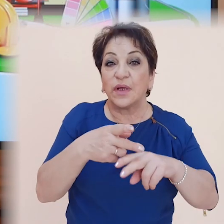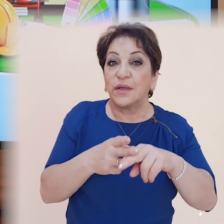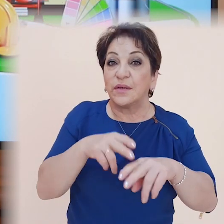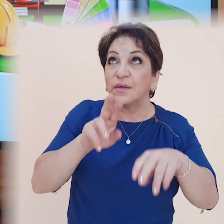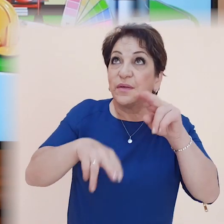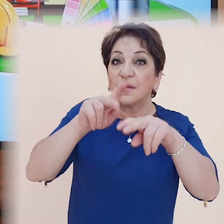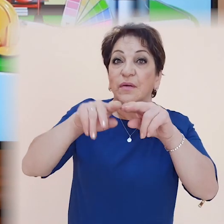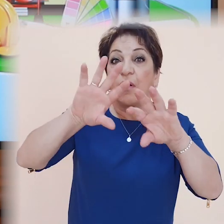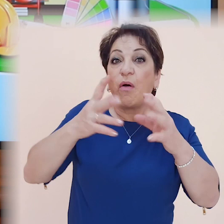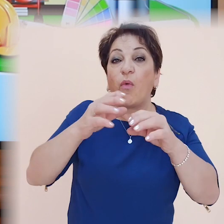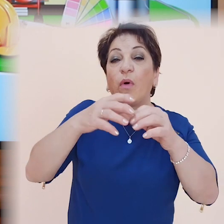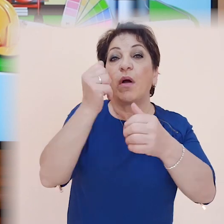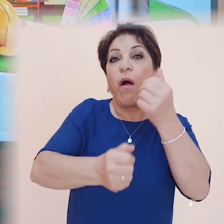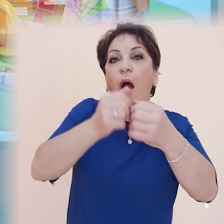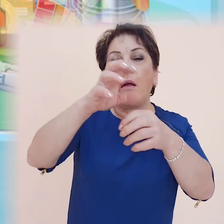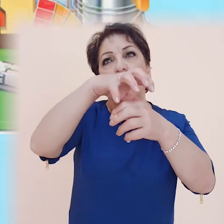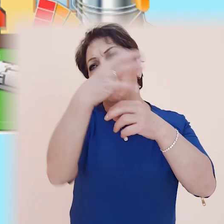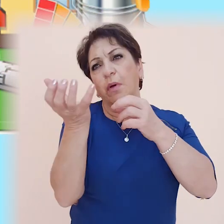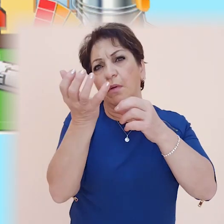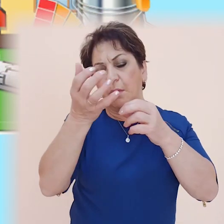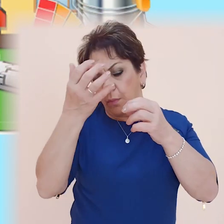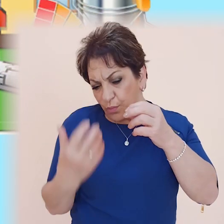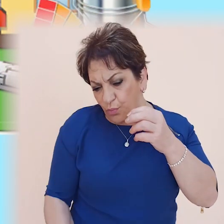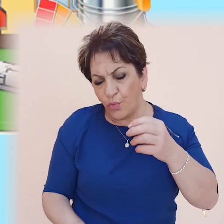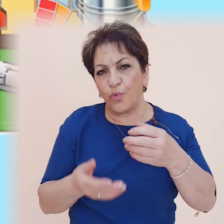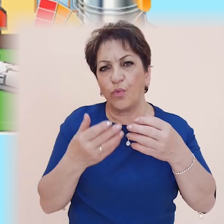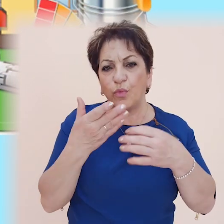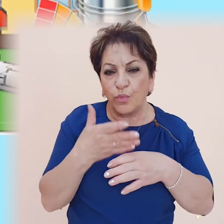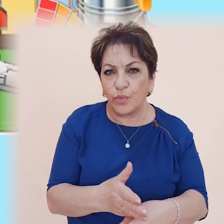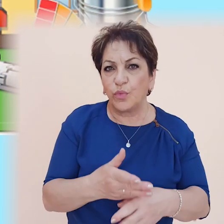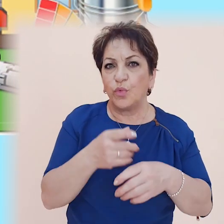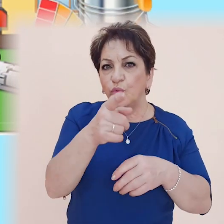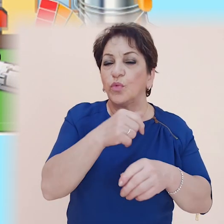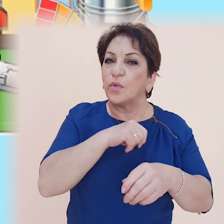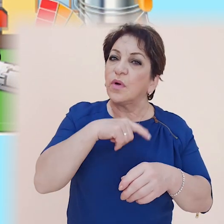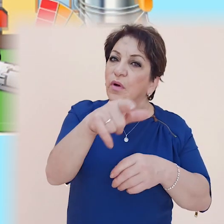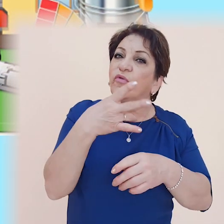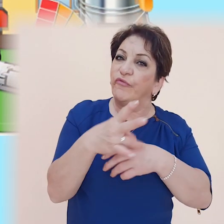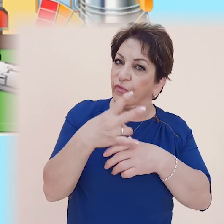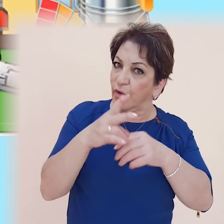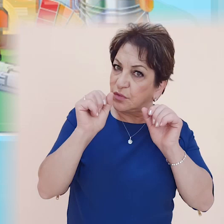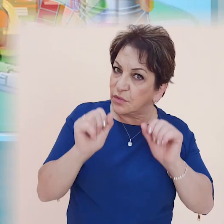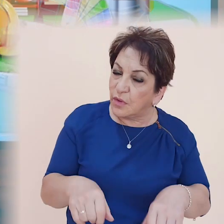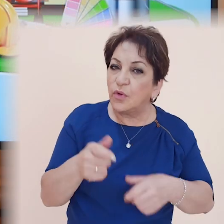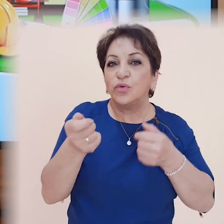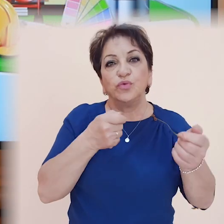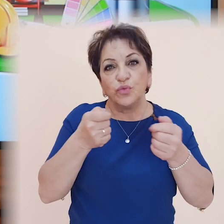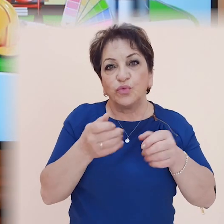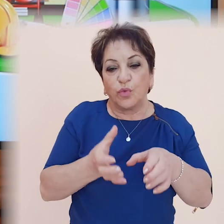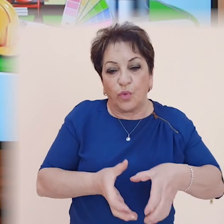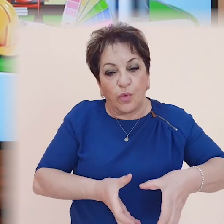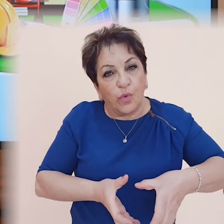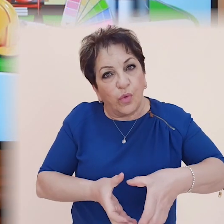կիսակարոյց շինությունից կարող են պոգվել կարեր կամ որև է իրեր և ձեզ վնասել։ շինարարական